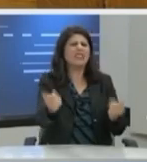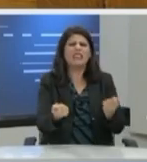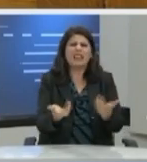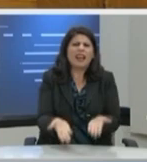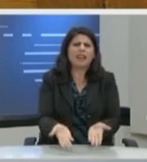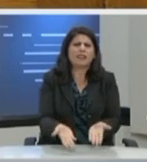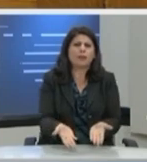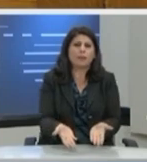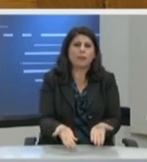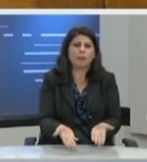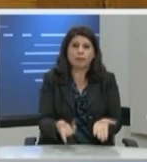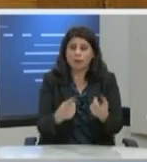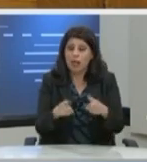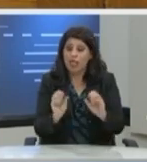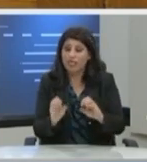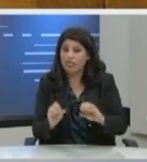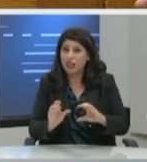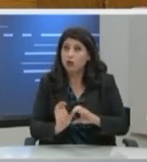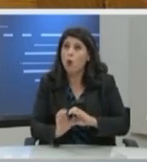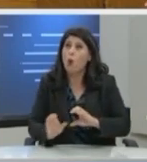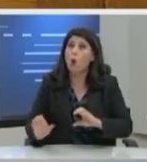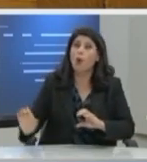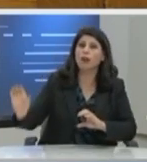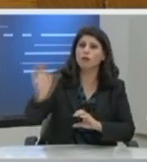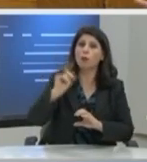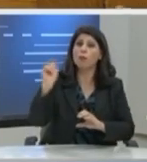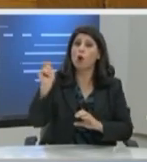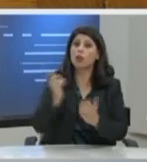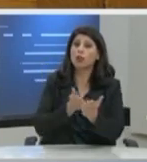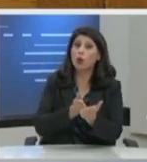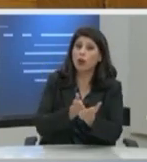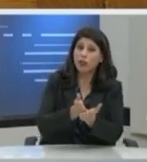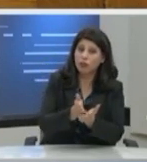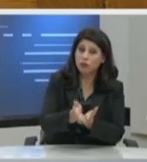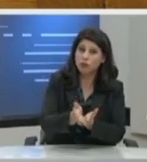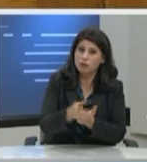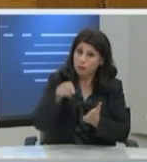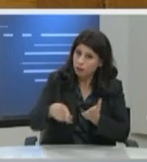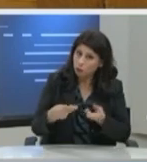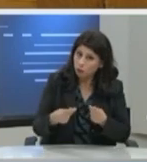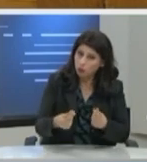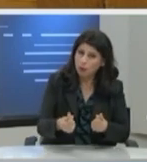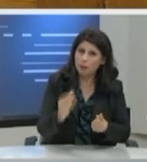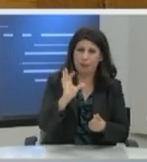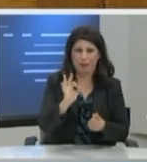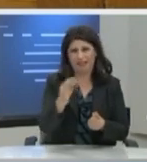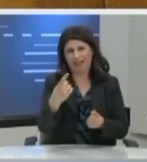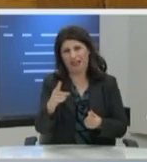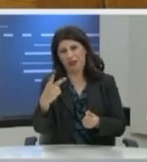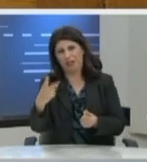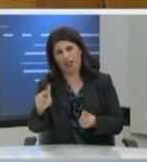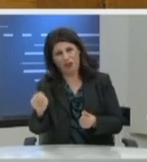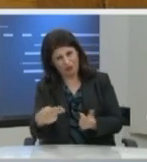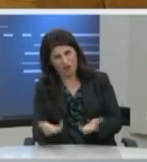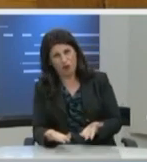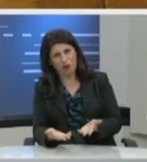εδώ? Διδάσκετε όλη την Ευρώπη πολιτικό ήθος δι' αυτού του τρόπου με τα 50 και τα 100 και τα